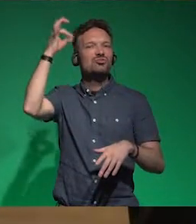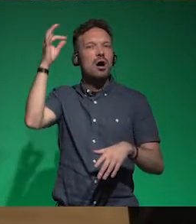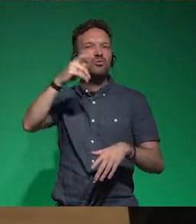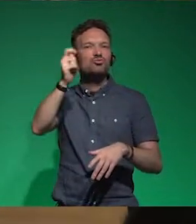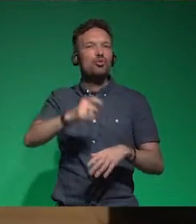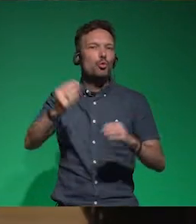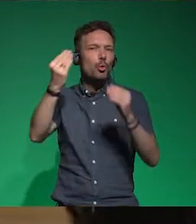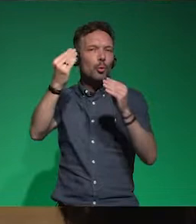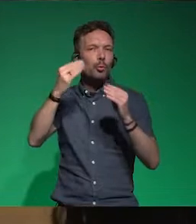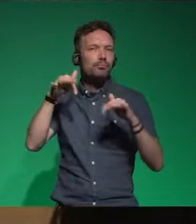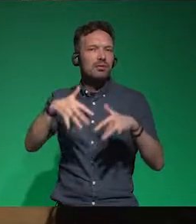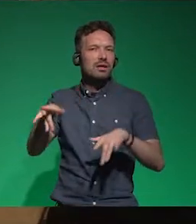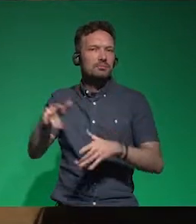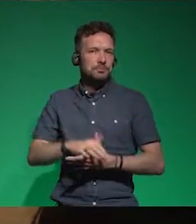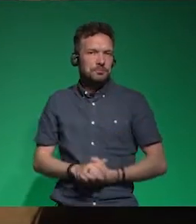trägt. Er